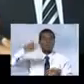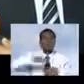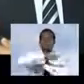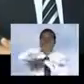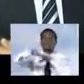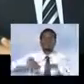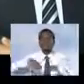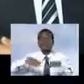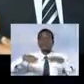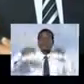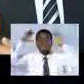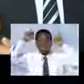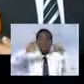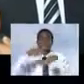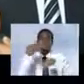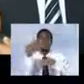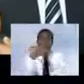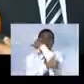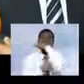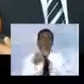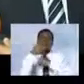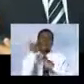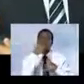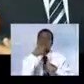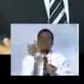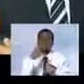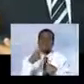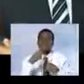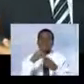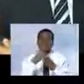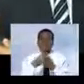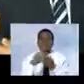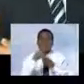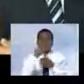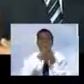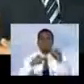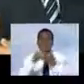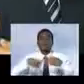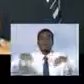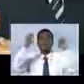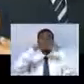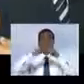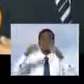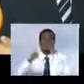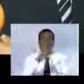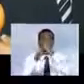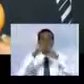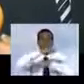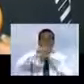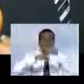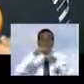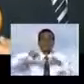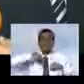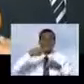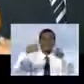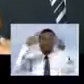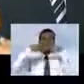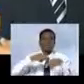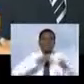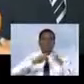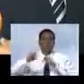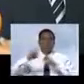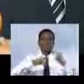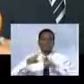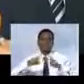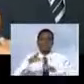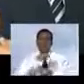ces cinq pays qui constituent un morceau important de l'économie mondiale. Donc nous venons échanger et rencontrer les